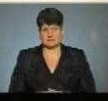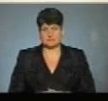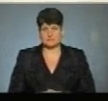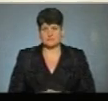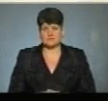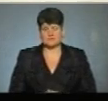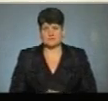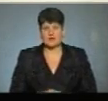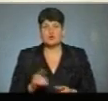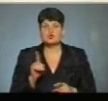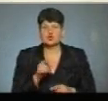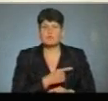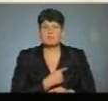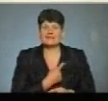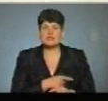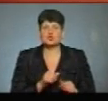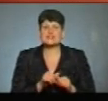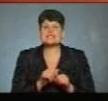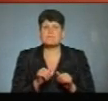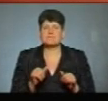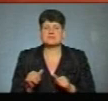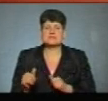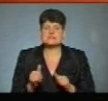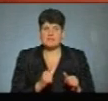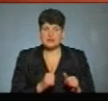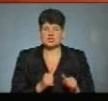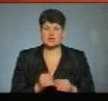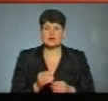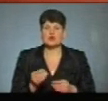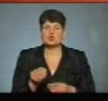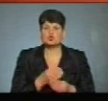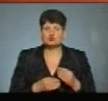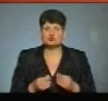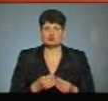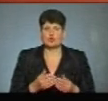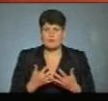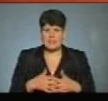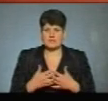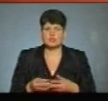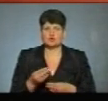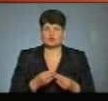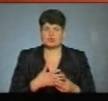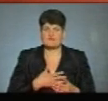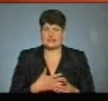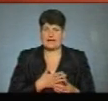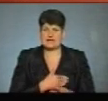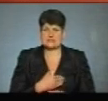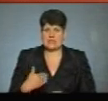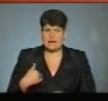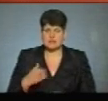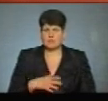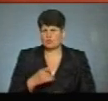лікарні. Власне, щодо медичного забезпечення, системи штучної вентиляції легень, вони також раніше були